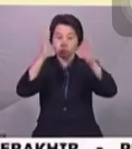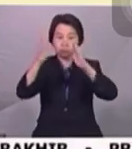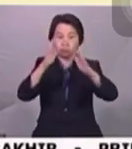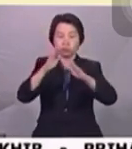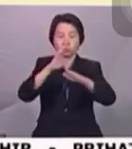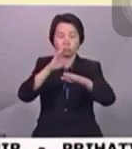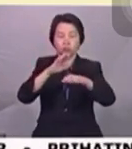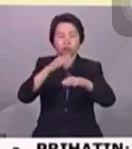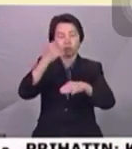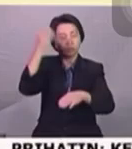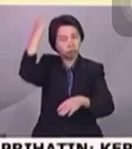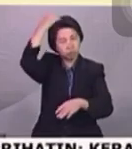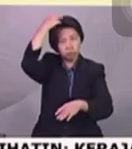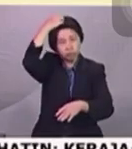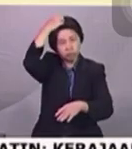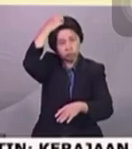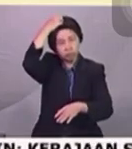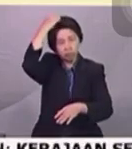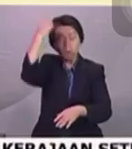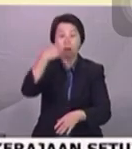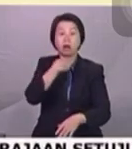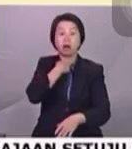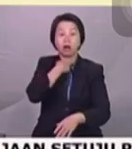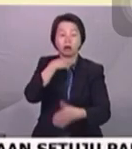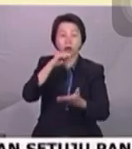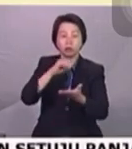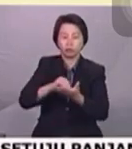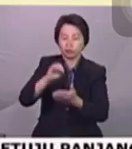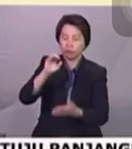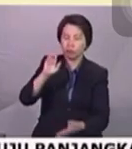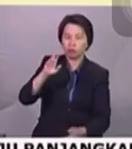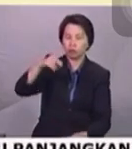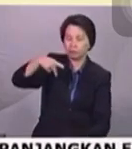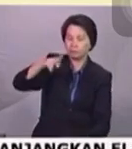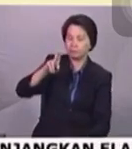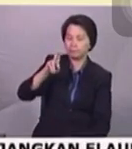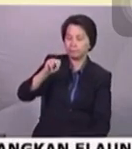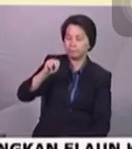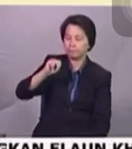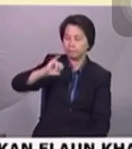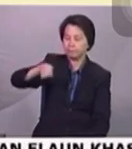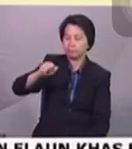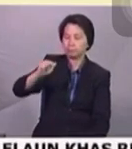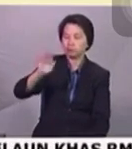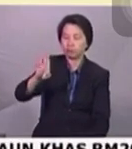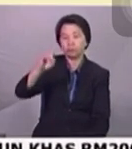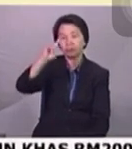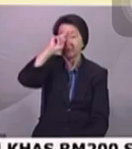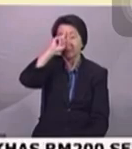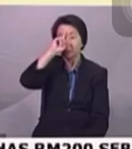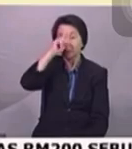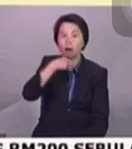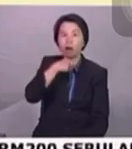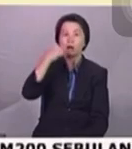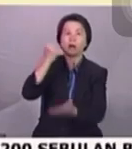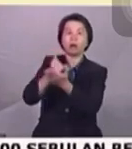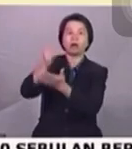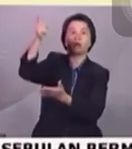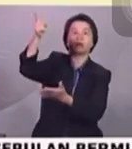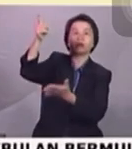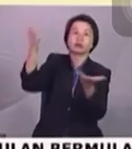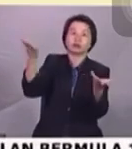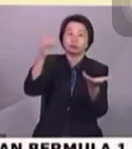Sikh yang terkandas di Amritsar, Punjab, India. Dan suka saya